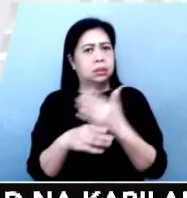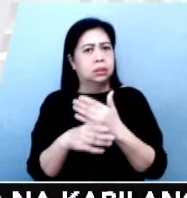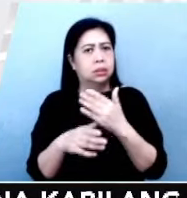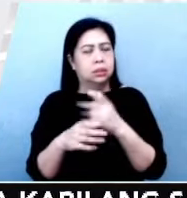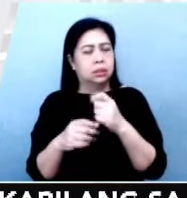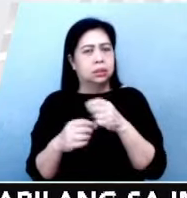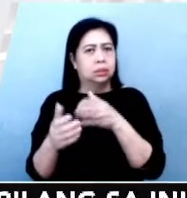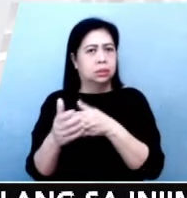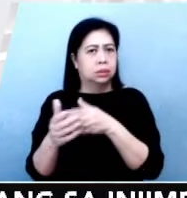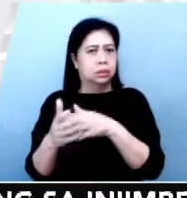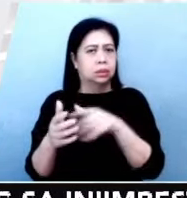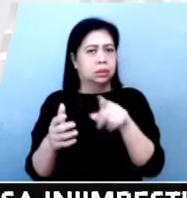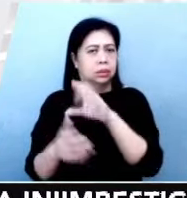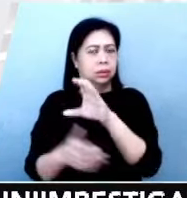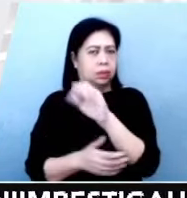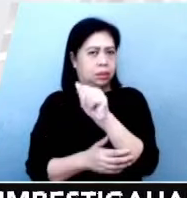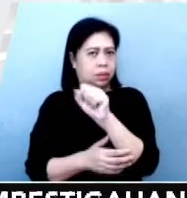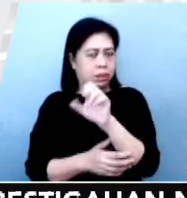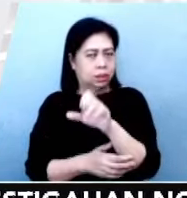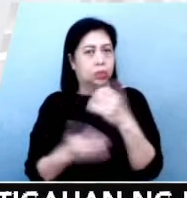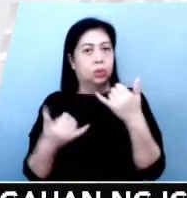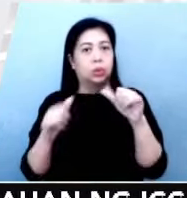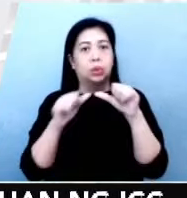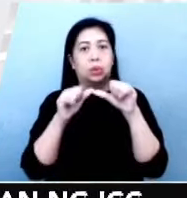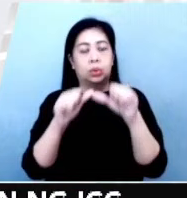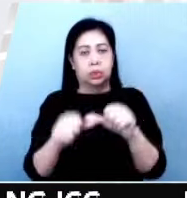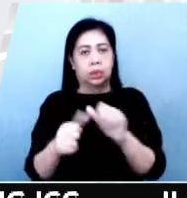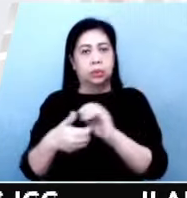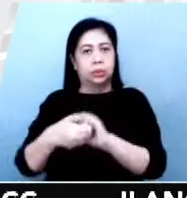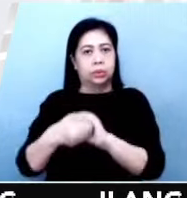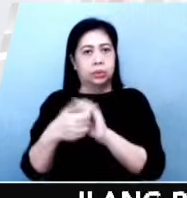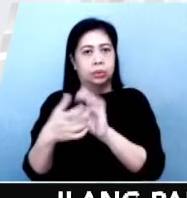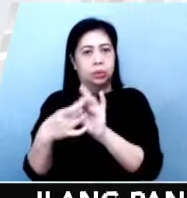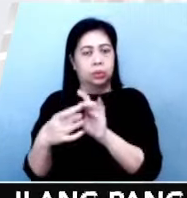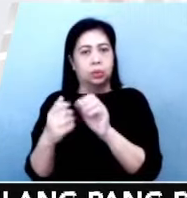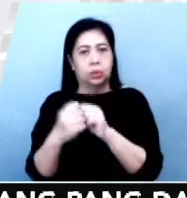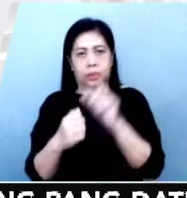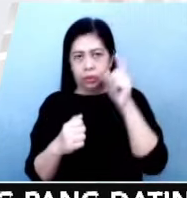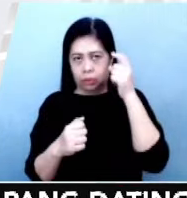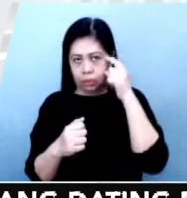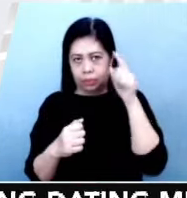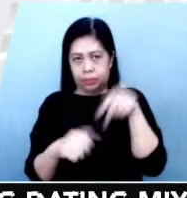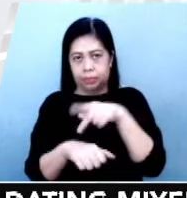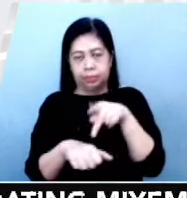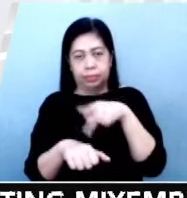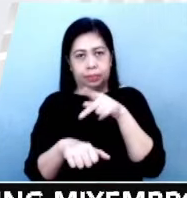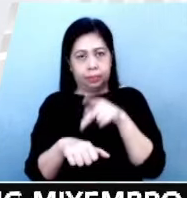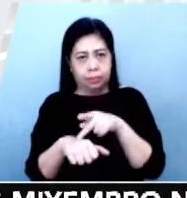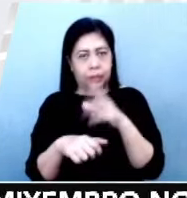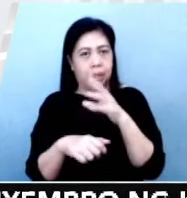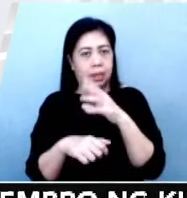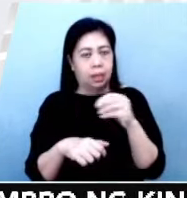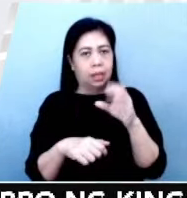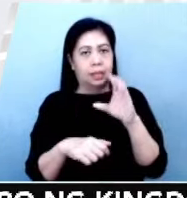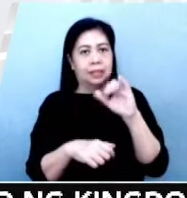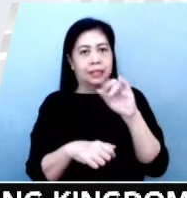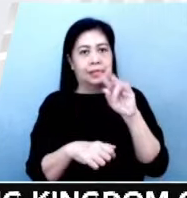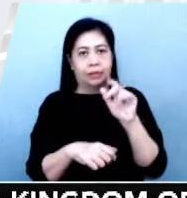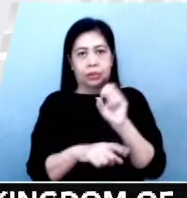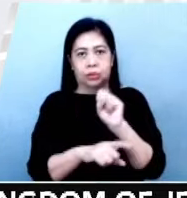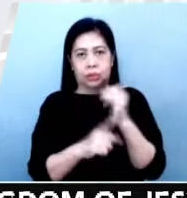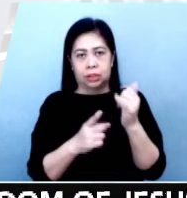ng mga kaso. Patuloy daw silang makikipag-ugnayan sa pamahalaan ng Pilipinas at sa civil society kaugnay